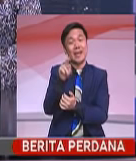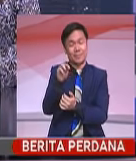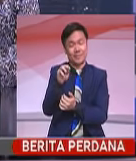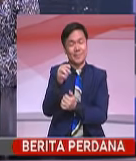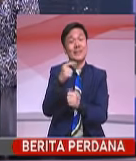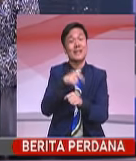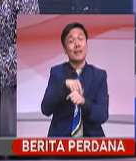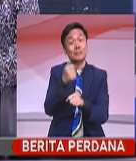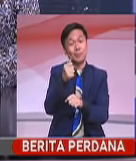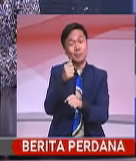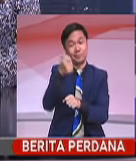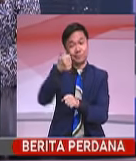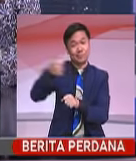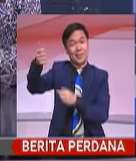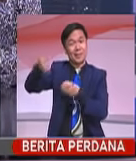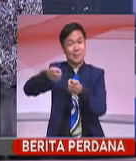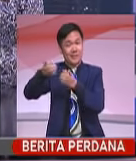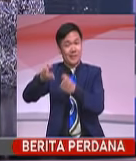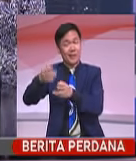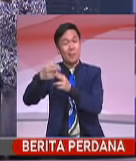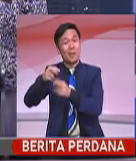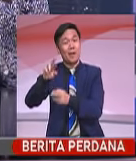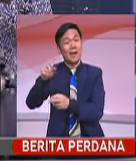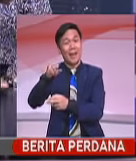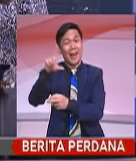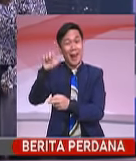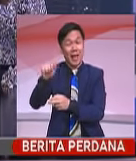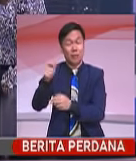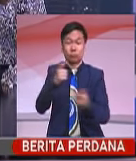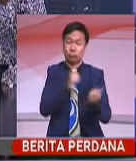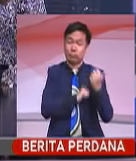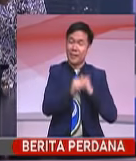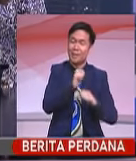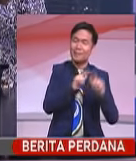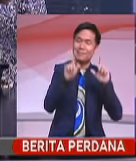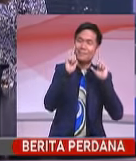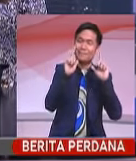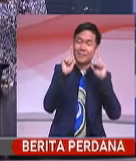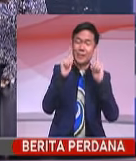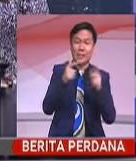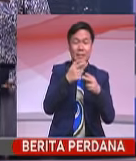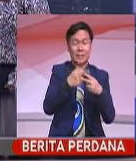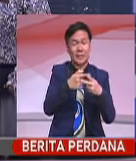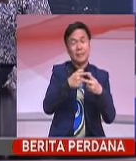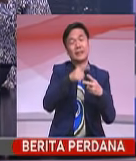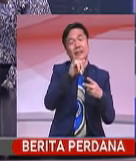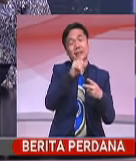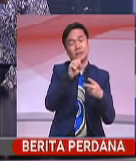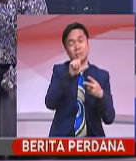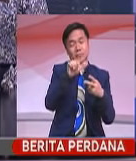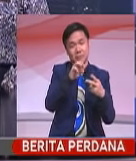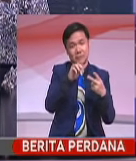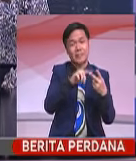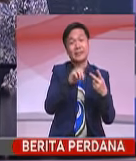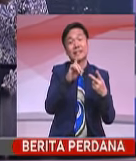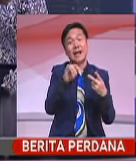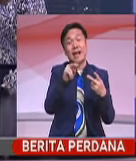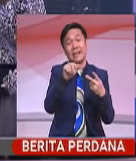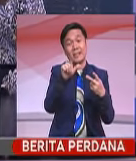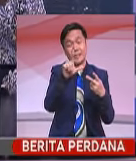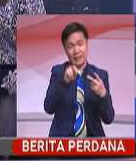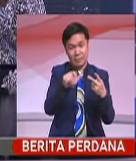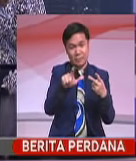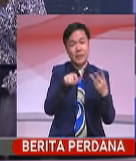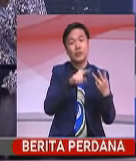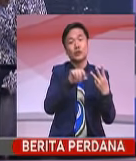TV1. Drama arahan Rahila Ali itu membariskan pelakon terkenal tanah air antaranya Izu Islam, Datin Diana Daniel, Sheila